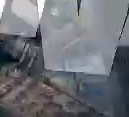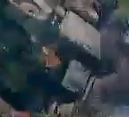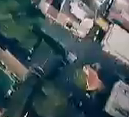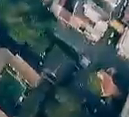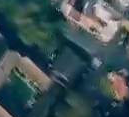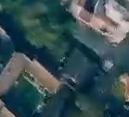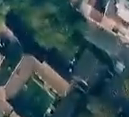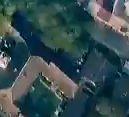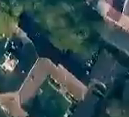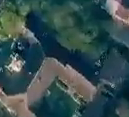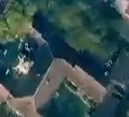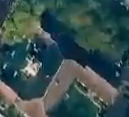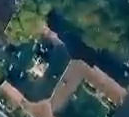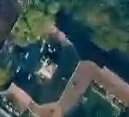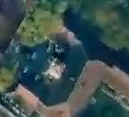nyentuh-nyentuh